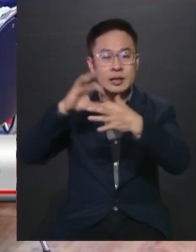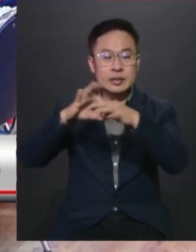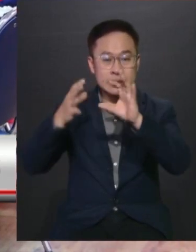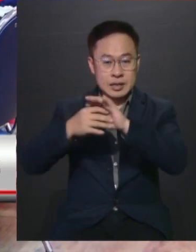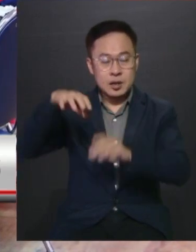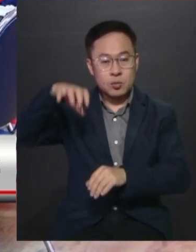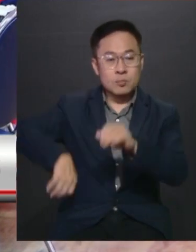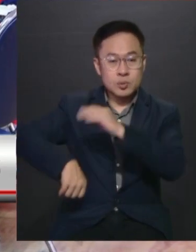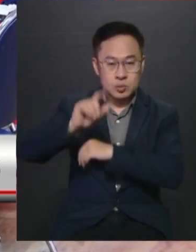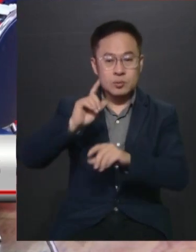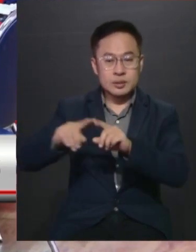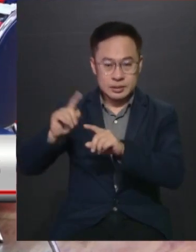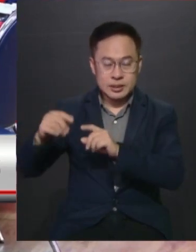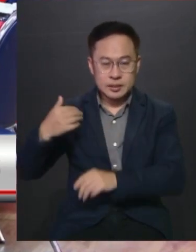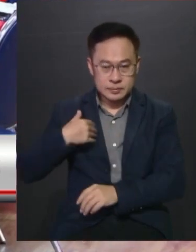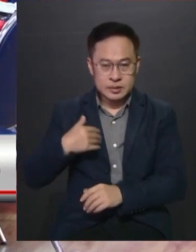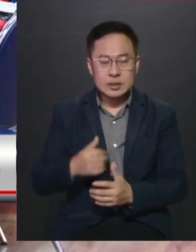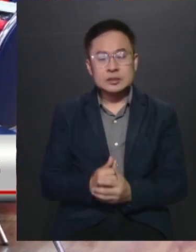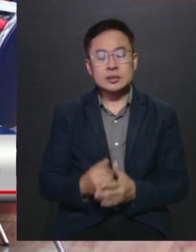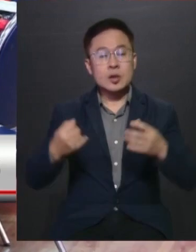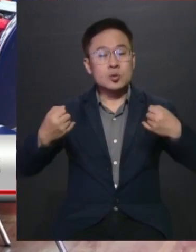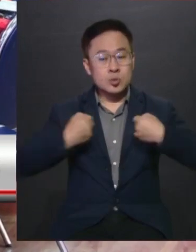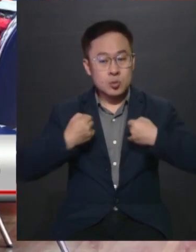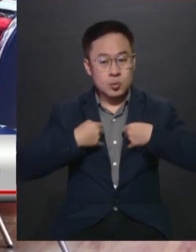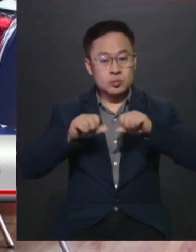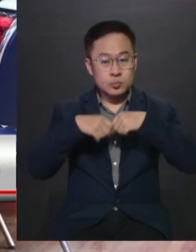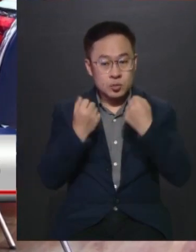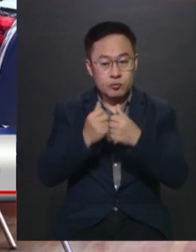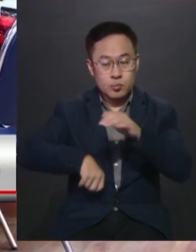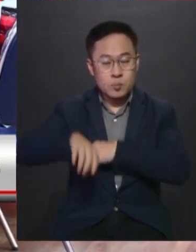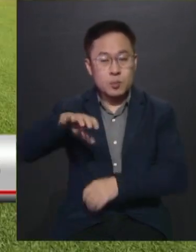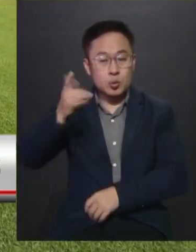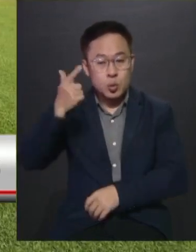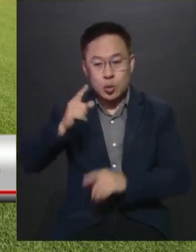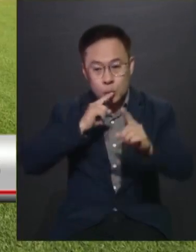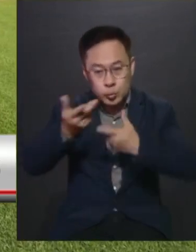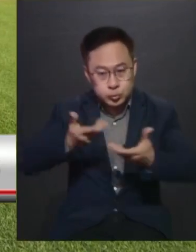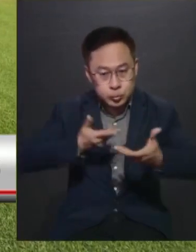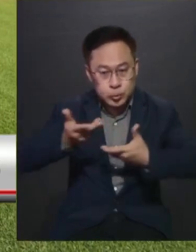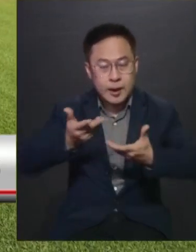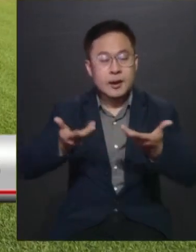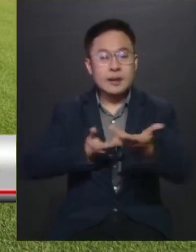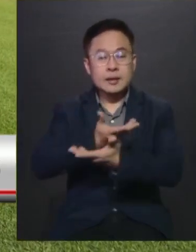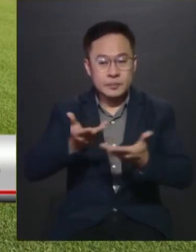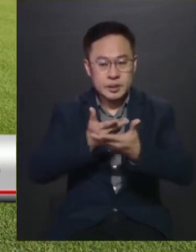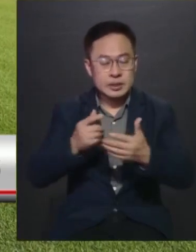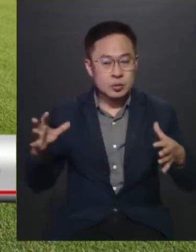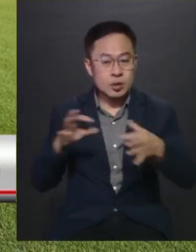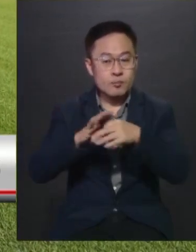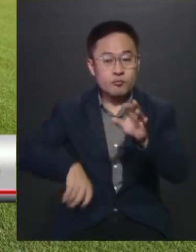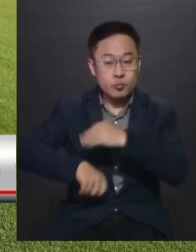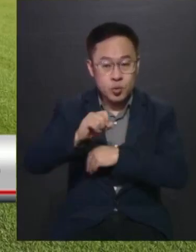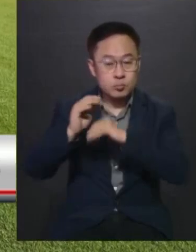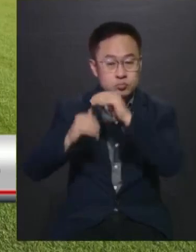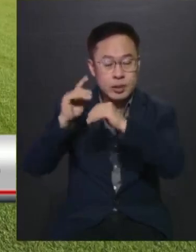ๆซึ่งนอกจากนี้ค่ะผู้บริหารของเมืองทองยูไนเต็ดค่ะก็ยังได้มีการพูดคุยแลกเปลี่ยนความคิดเห็นทางด้านของฟุตบอลในระหว่างการร่วมรับประทานอ